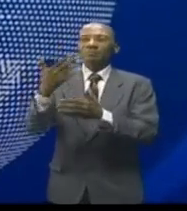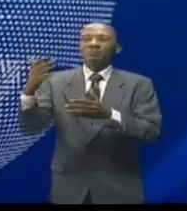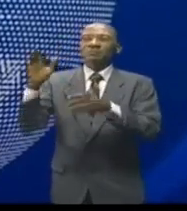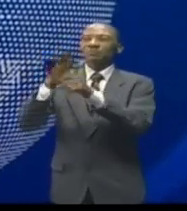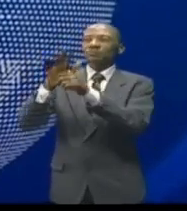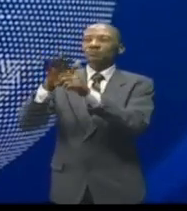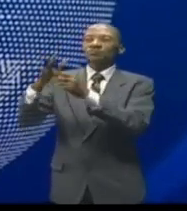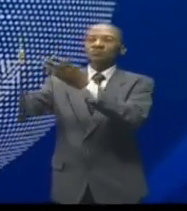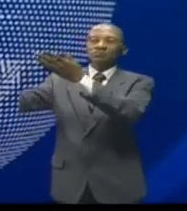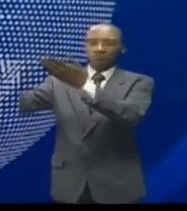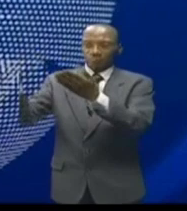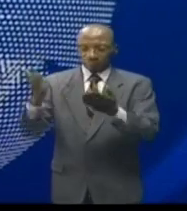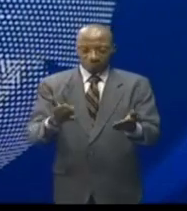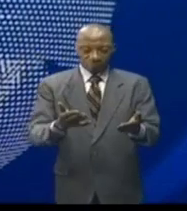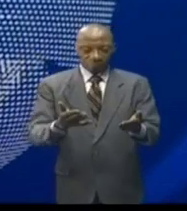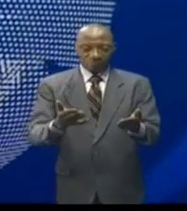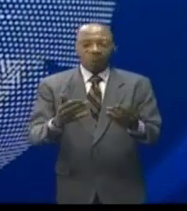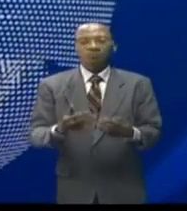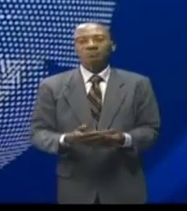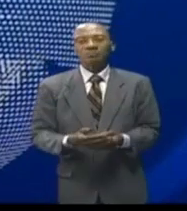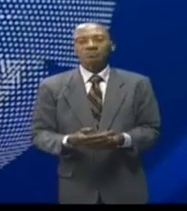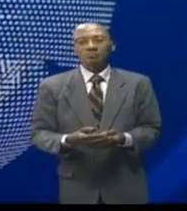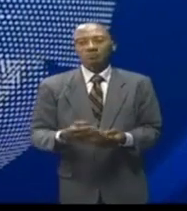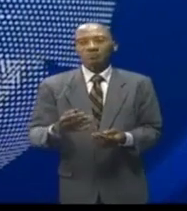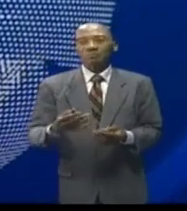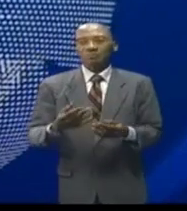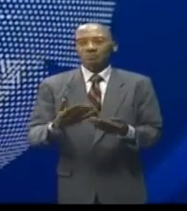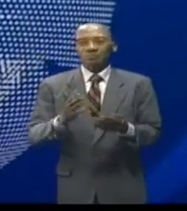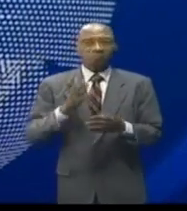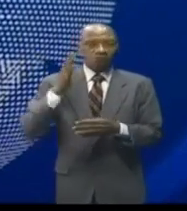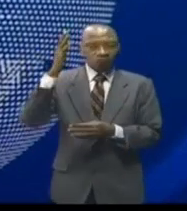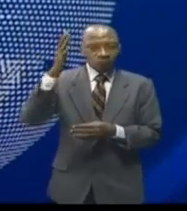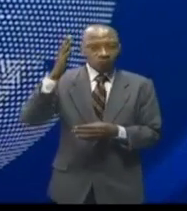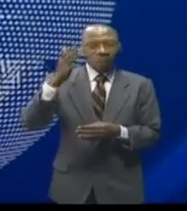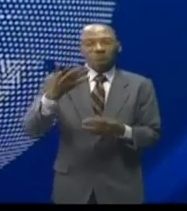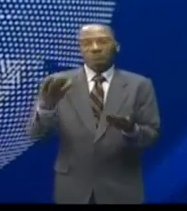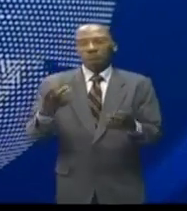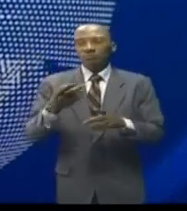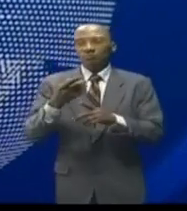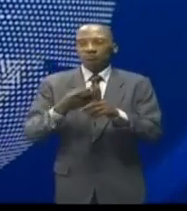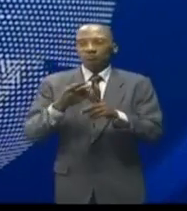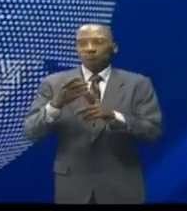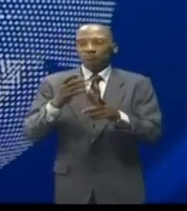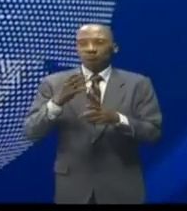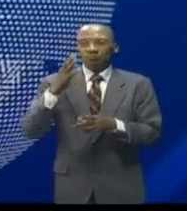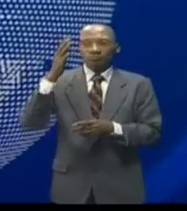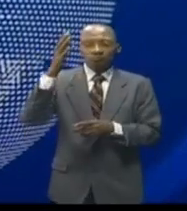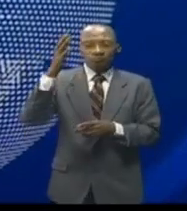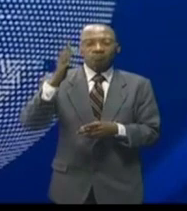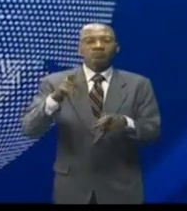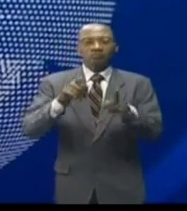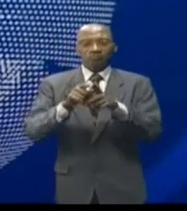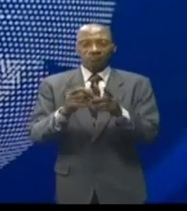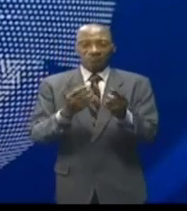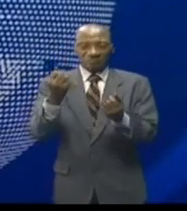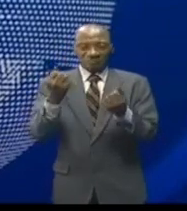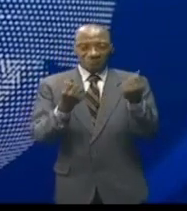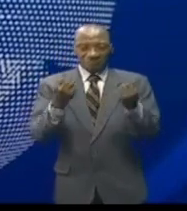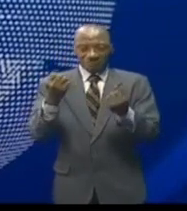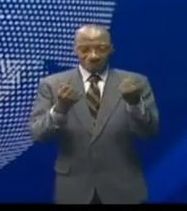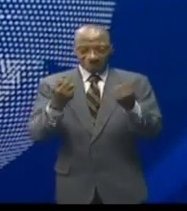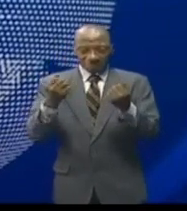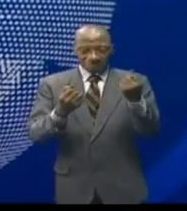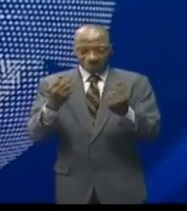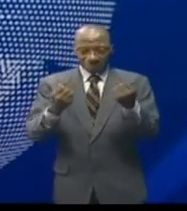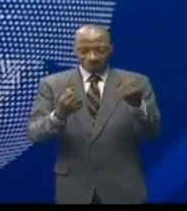équipements sont également attendus dans le tout prochain jour prochain mois notamment le quart de reportage en plein un